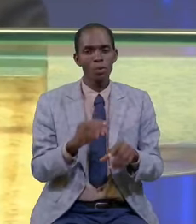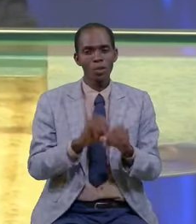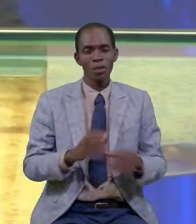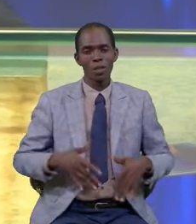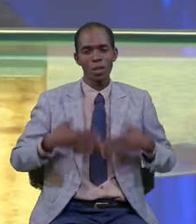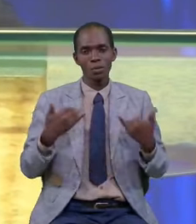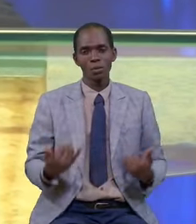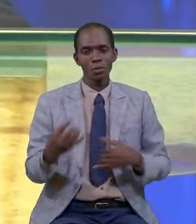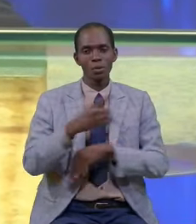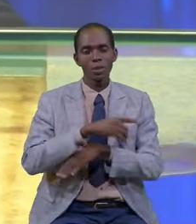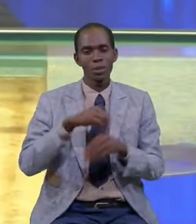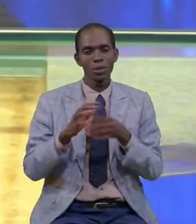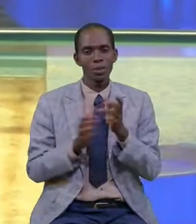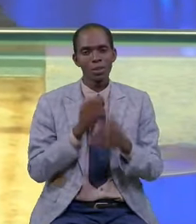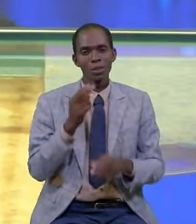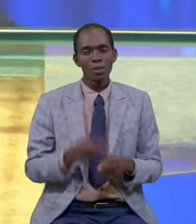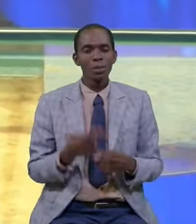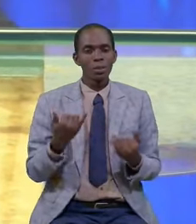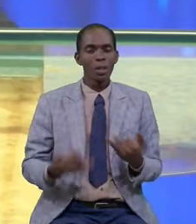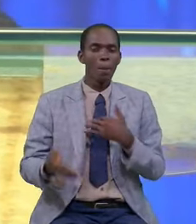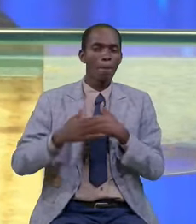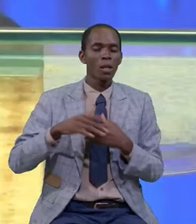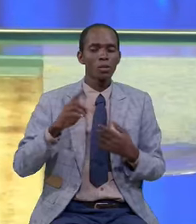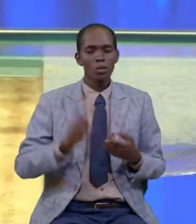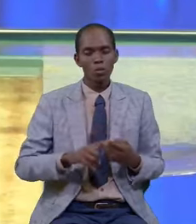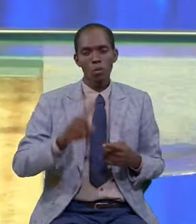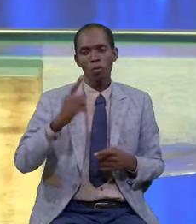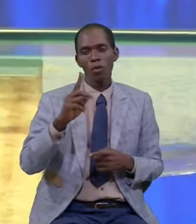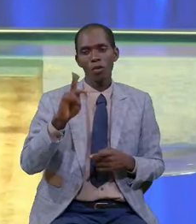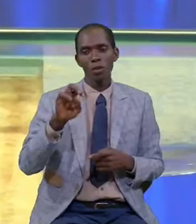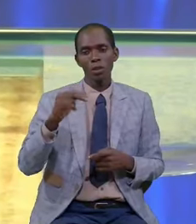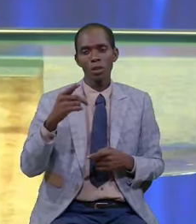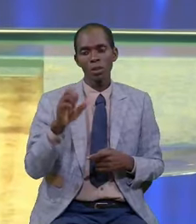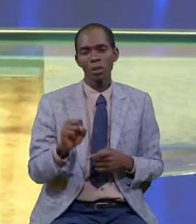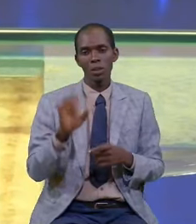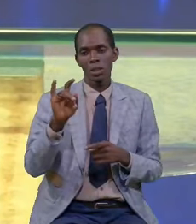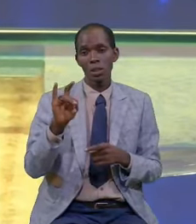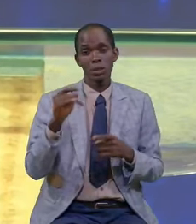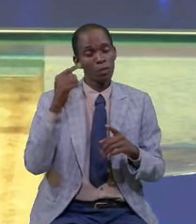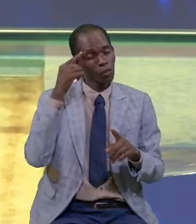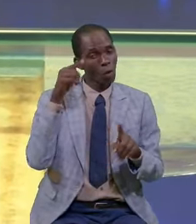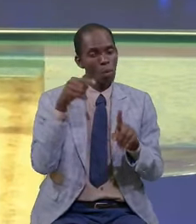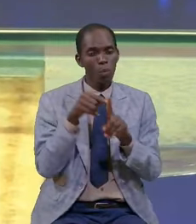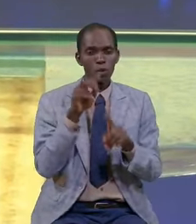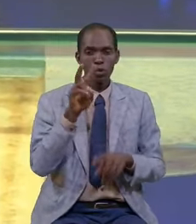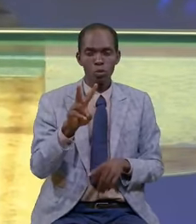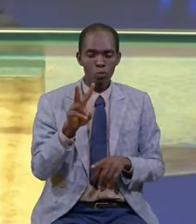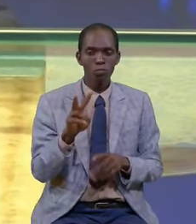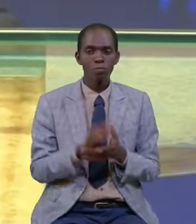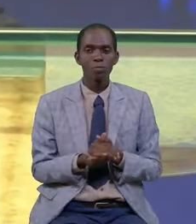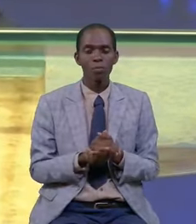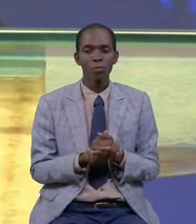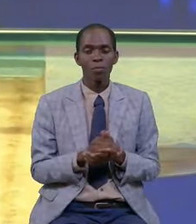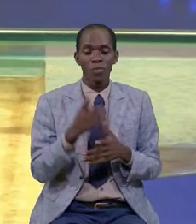retournons maintenant au premier roi. Deuxième point maintenant. la préparation pour l'abondance.